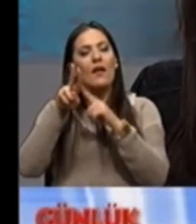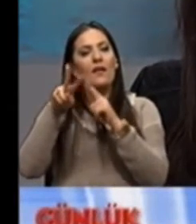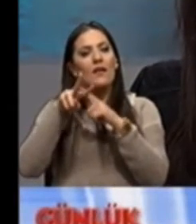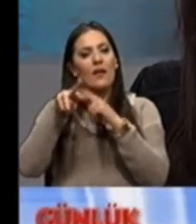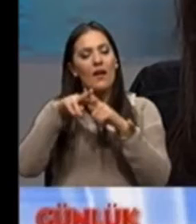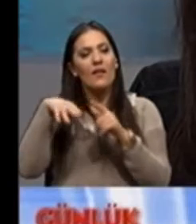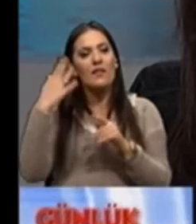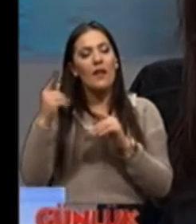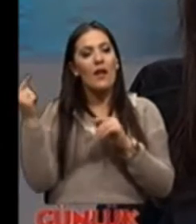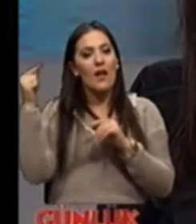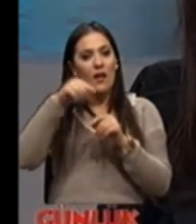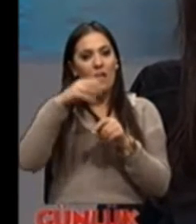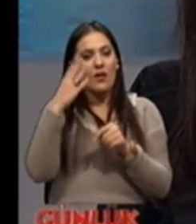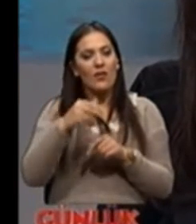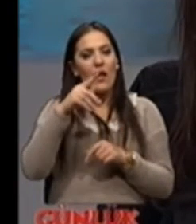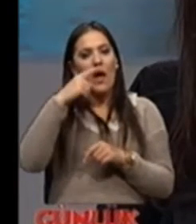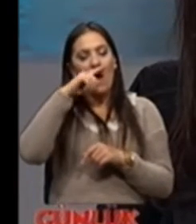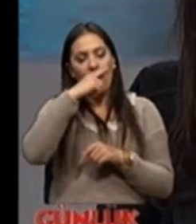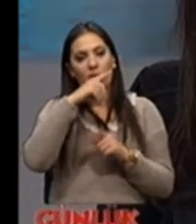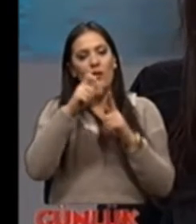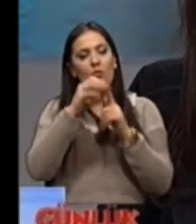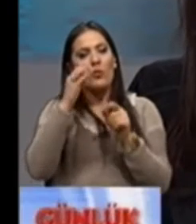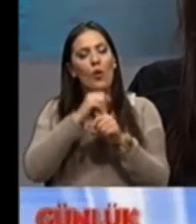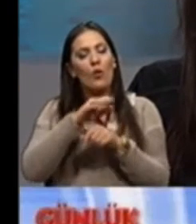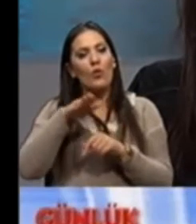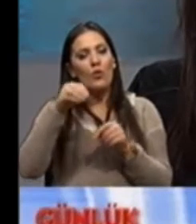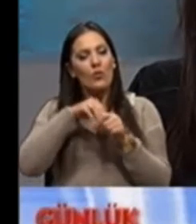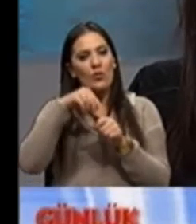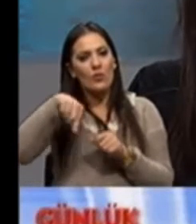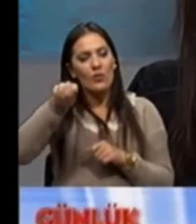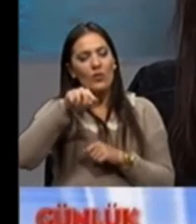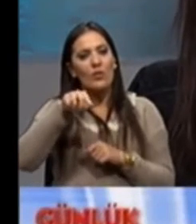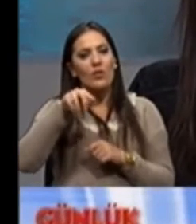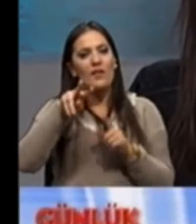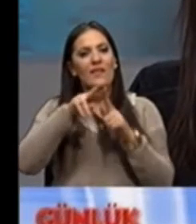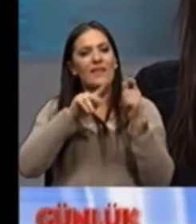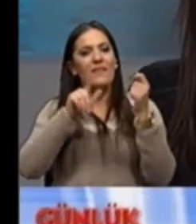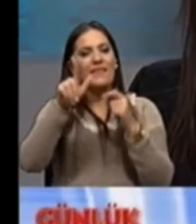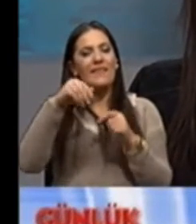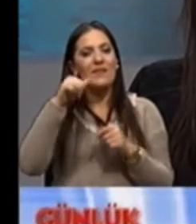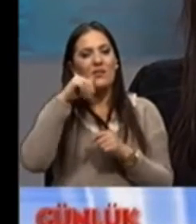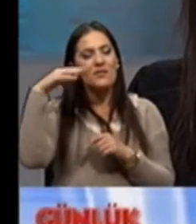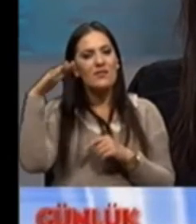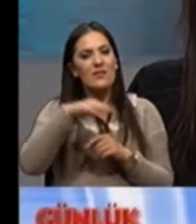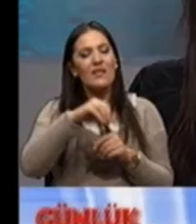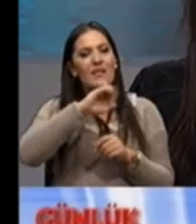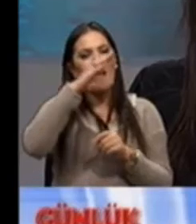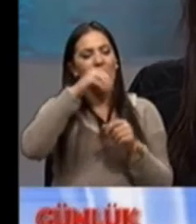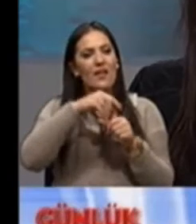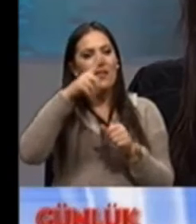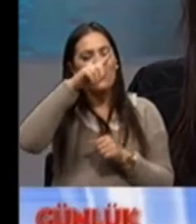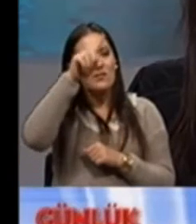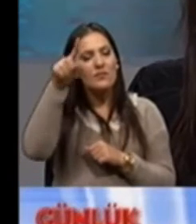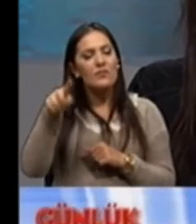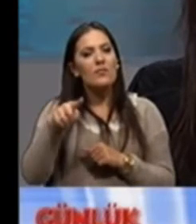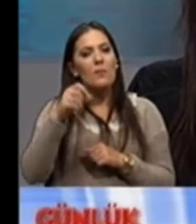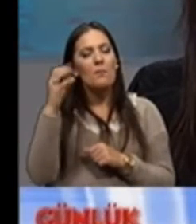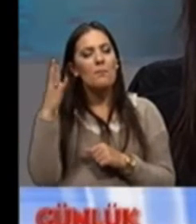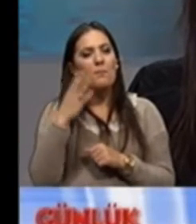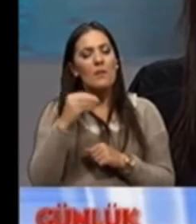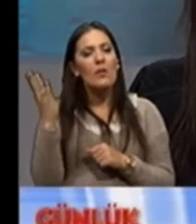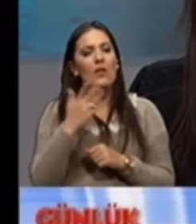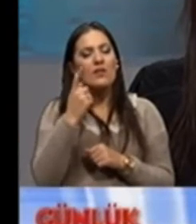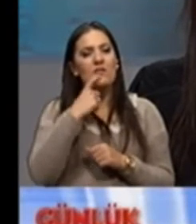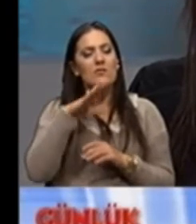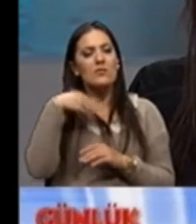daha güneye indiğimizde Afrika'nın doğusunda bu Nil'in doğduğu Kilimanjaro dağları dediğimiz yani milyonlarca yıl